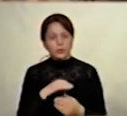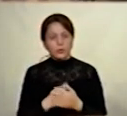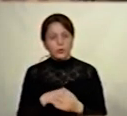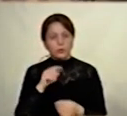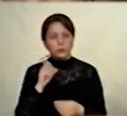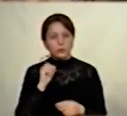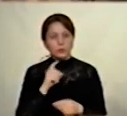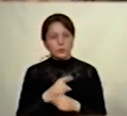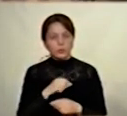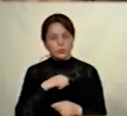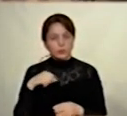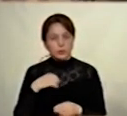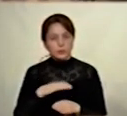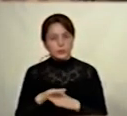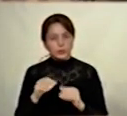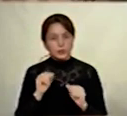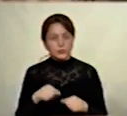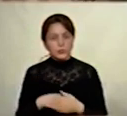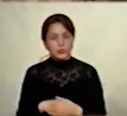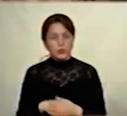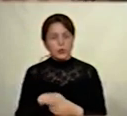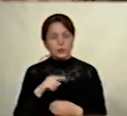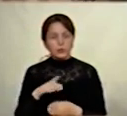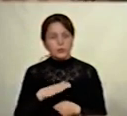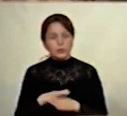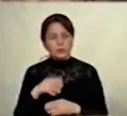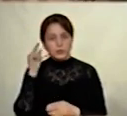bu topshiriqlarni bemalol bajara olasiz. Shunday